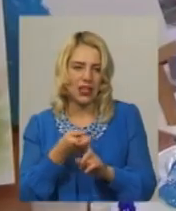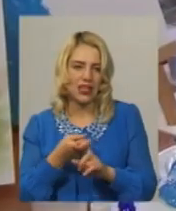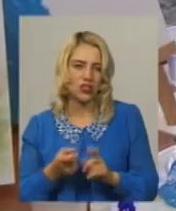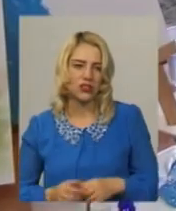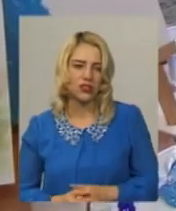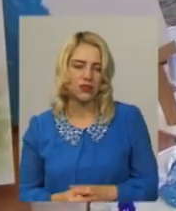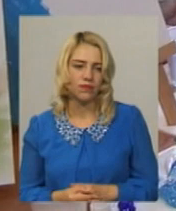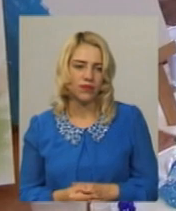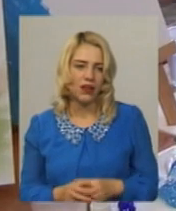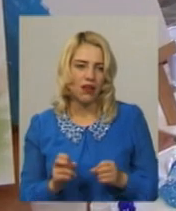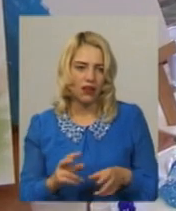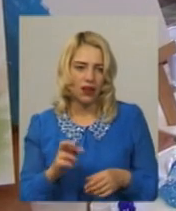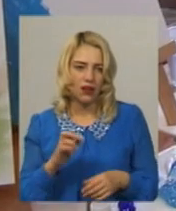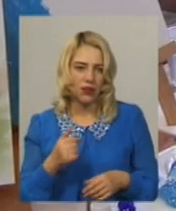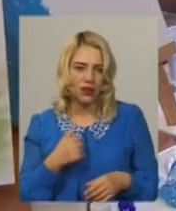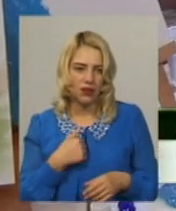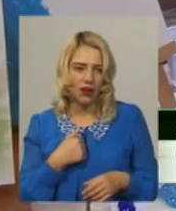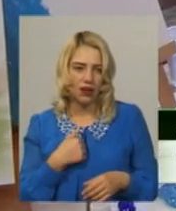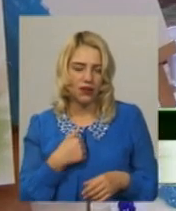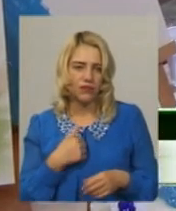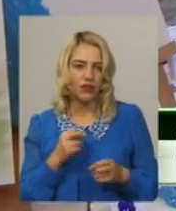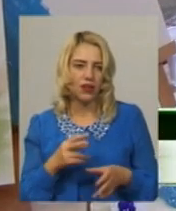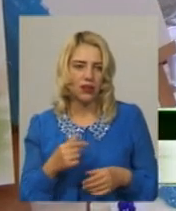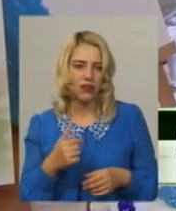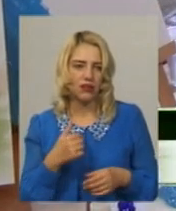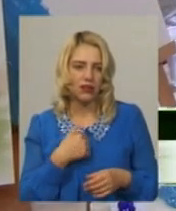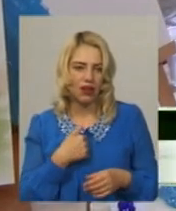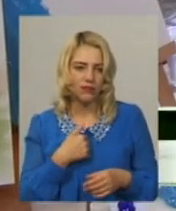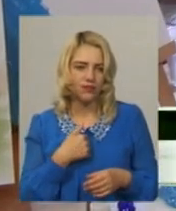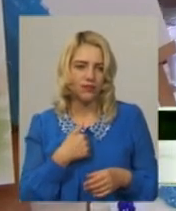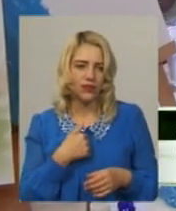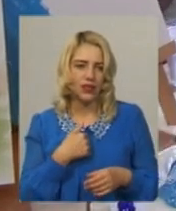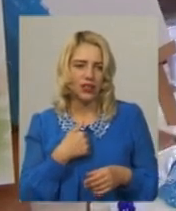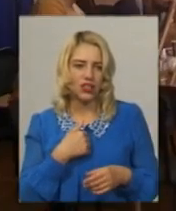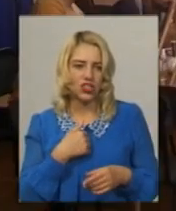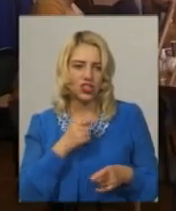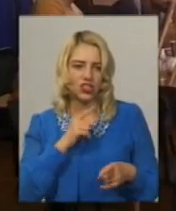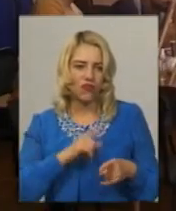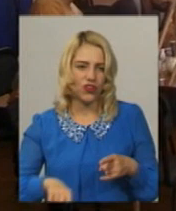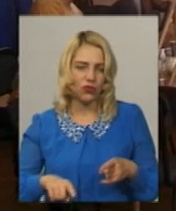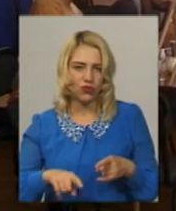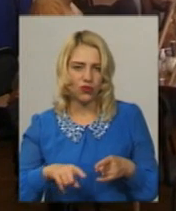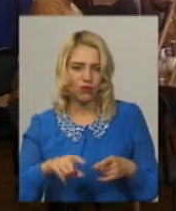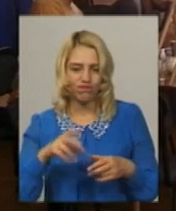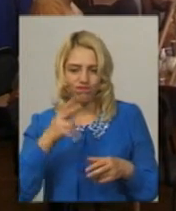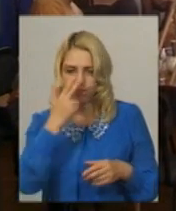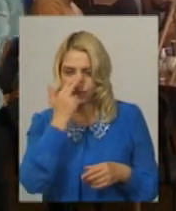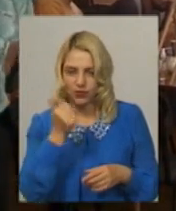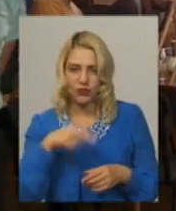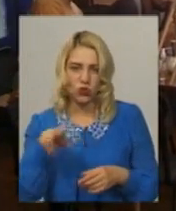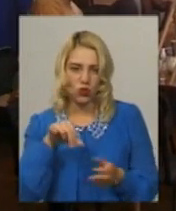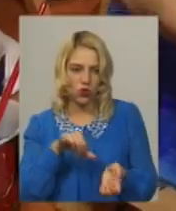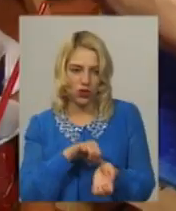але мене понесло. Я дуже швидко втягнувся в цей процес. Мені